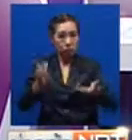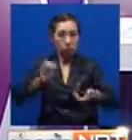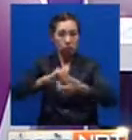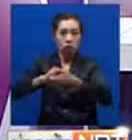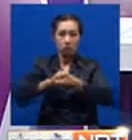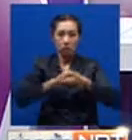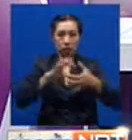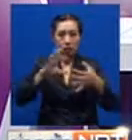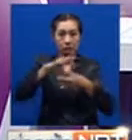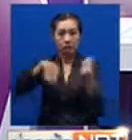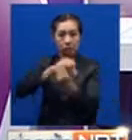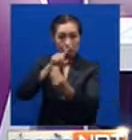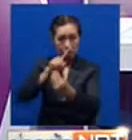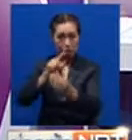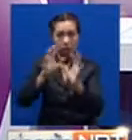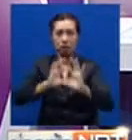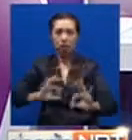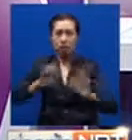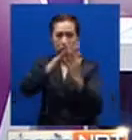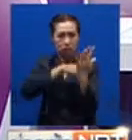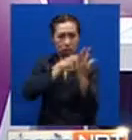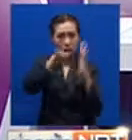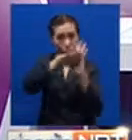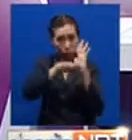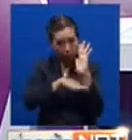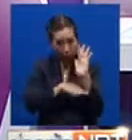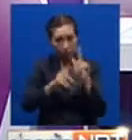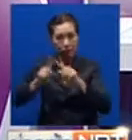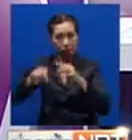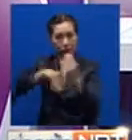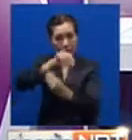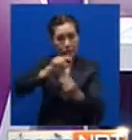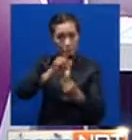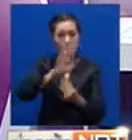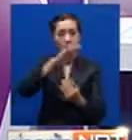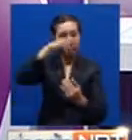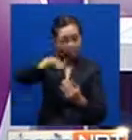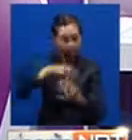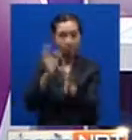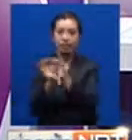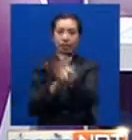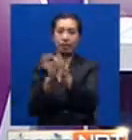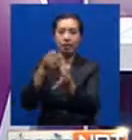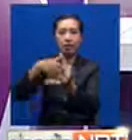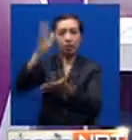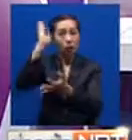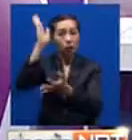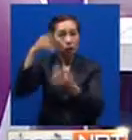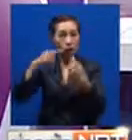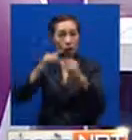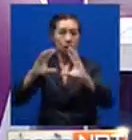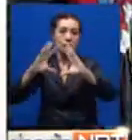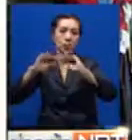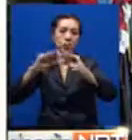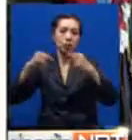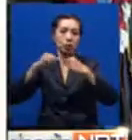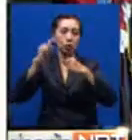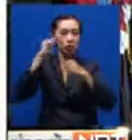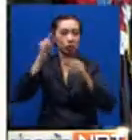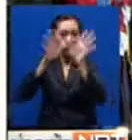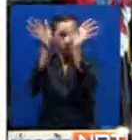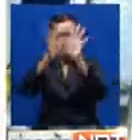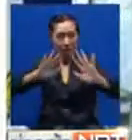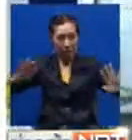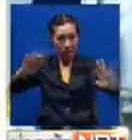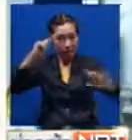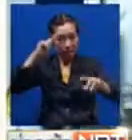รวมทั้งชี้แจงถึงนโยบายและก็มาตรการทางด้านเศรษฐกิจของไทยในการประชุมสุดยอดอาเซียนสาธารณรัฐเกาหลีสมัย